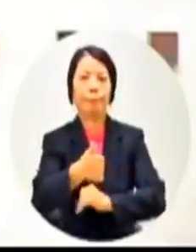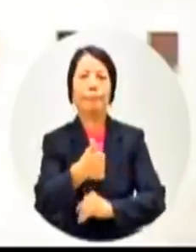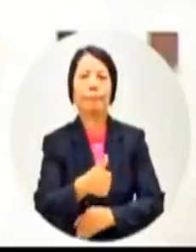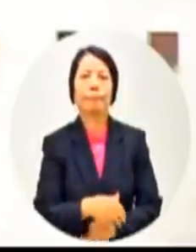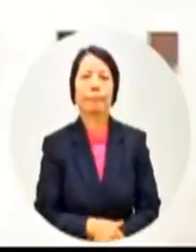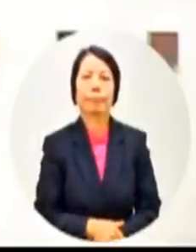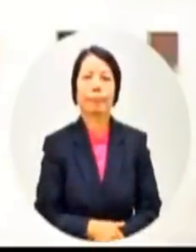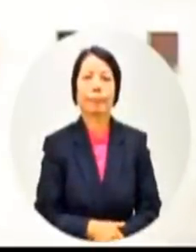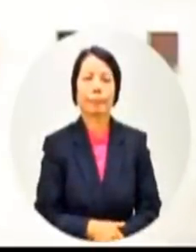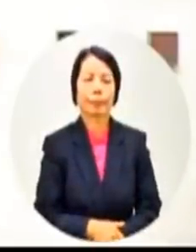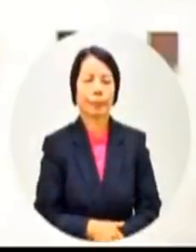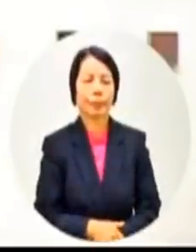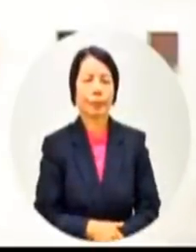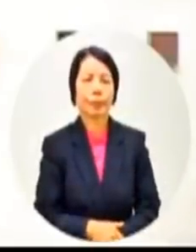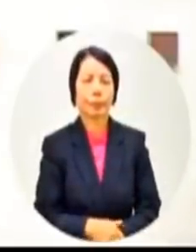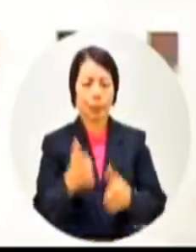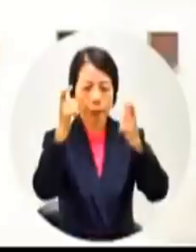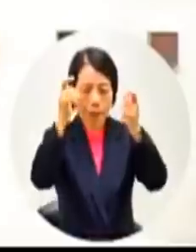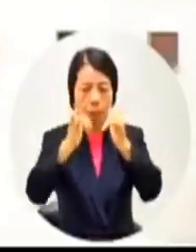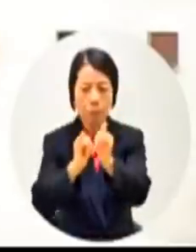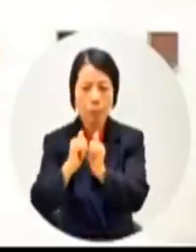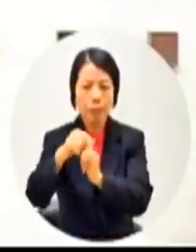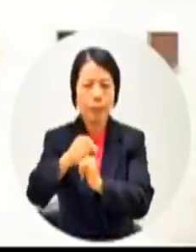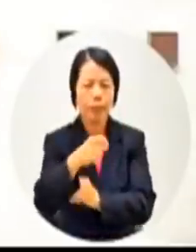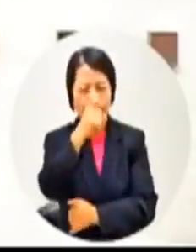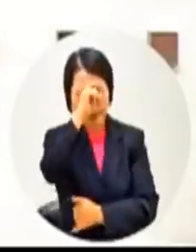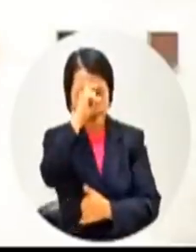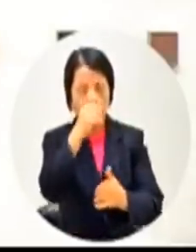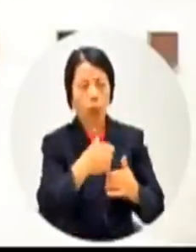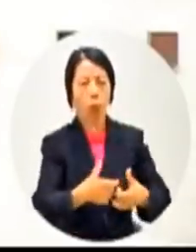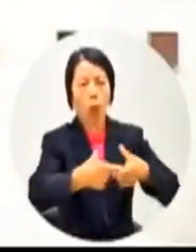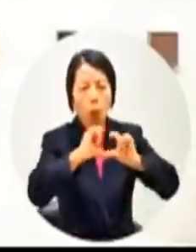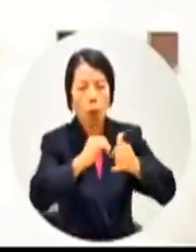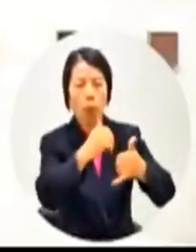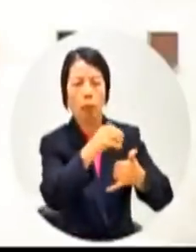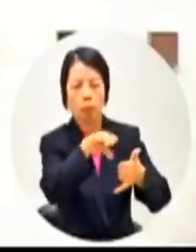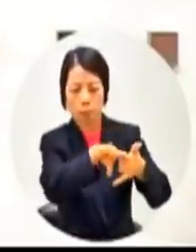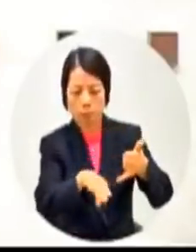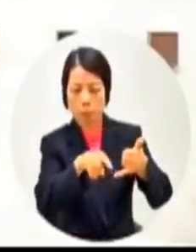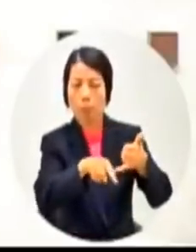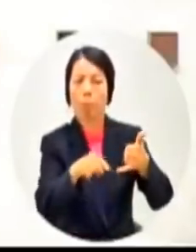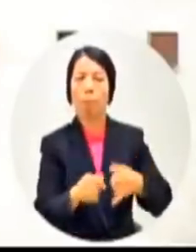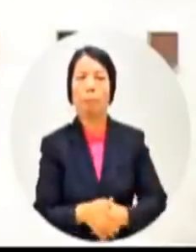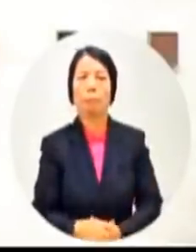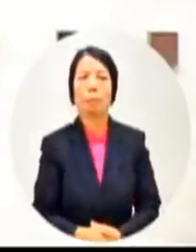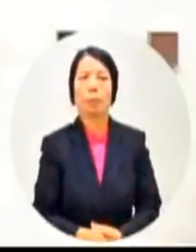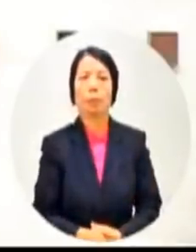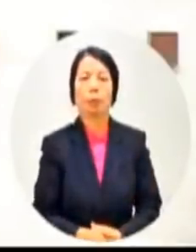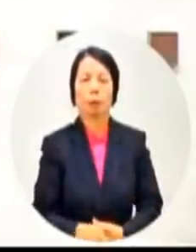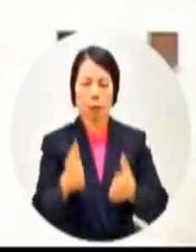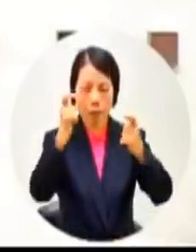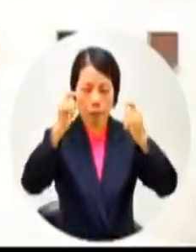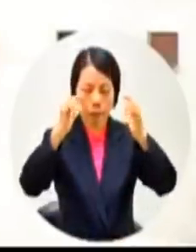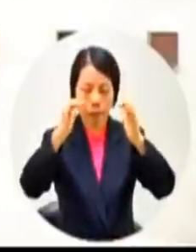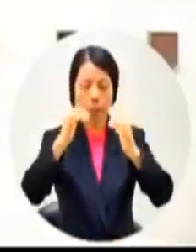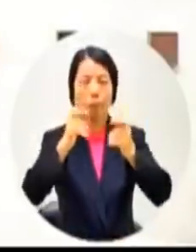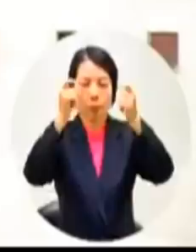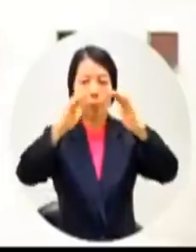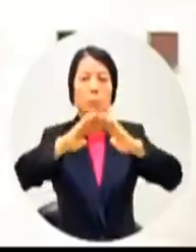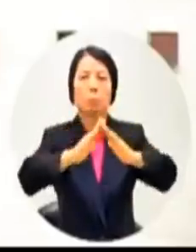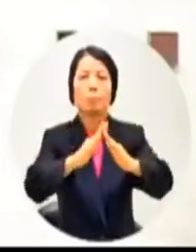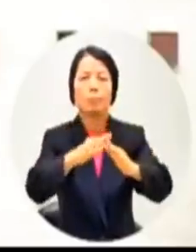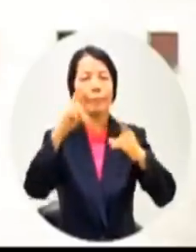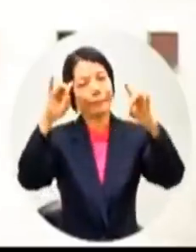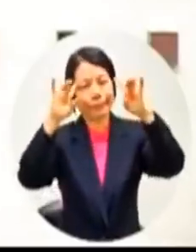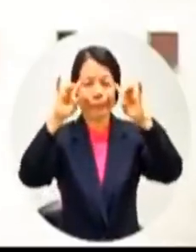好希望能够回来，他们希望高雄的未来充满了朝气，有各种更好的工作机会，他们好